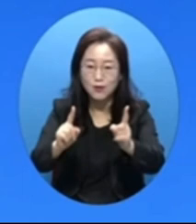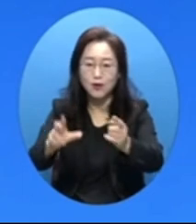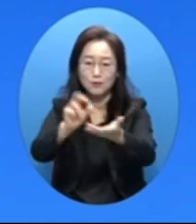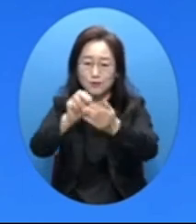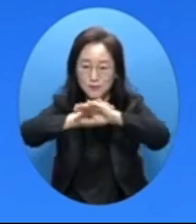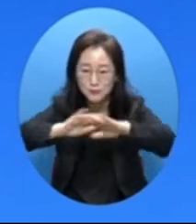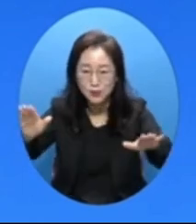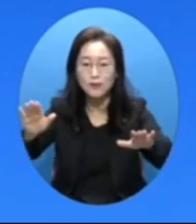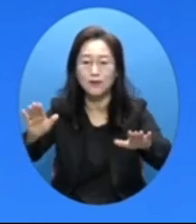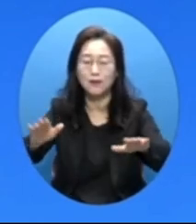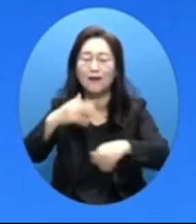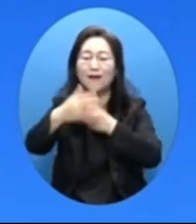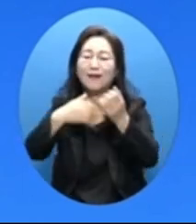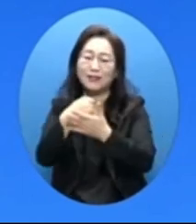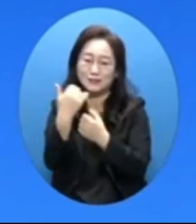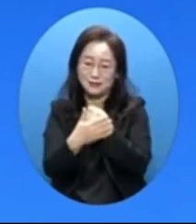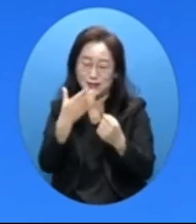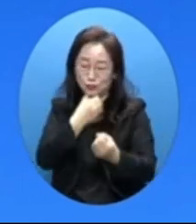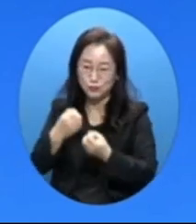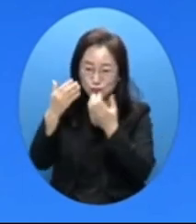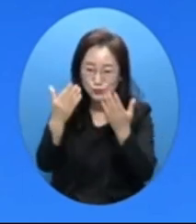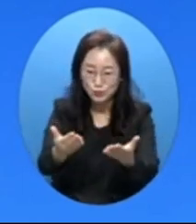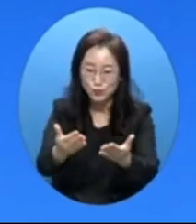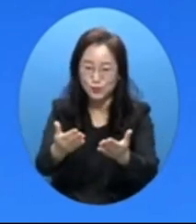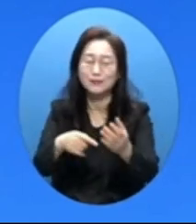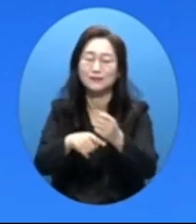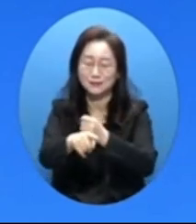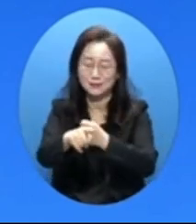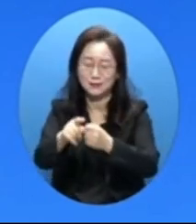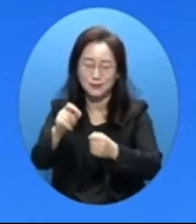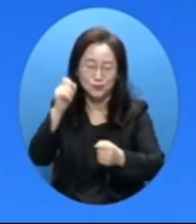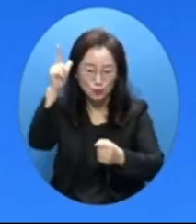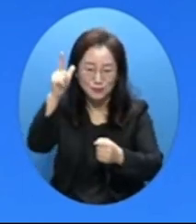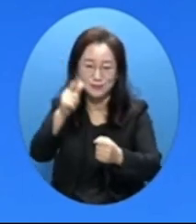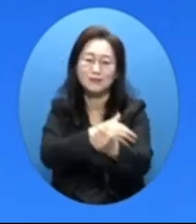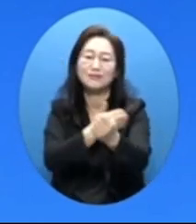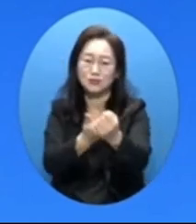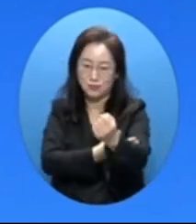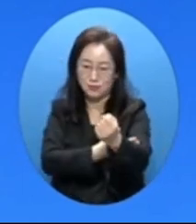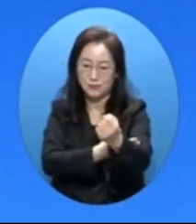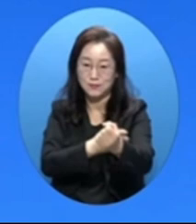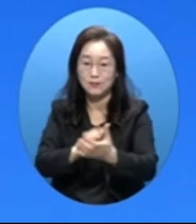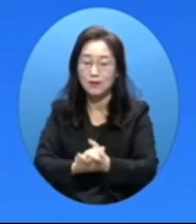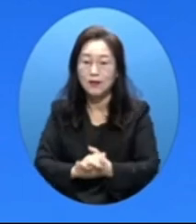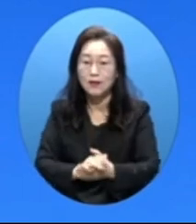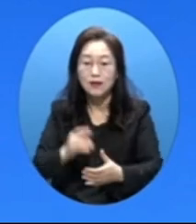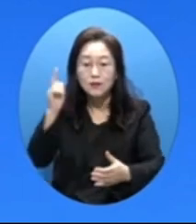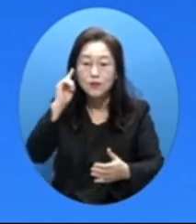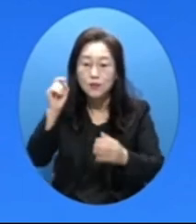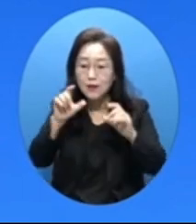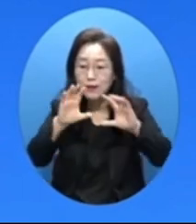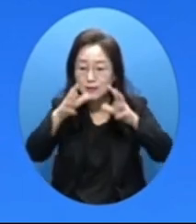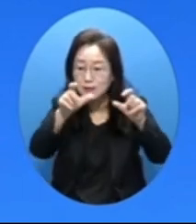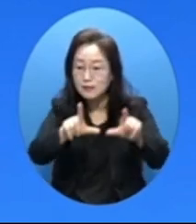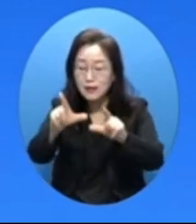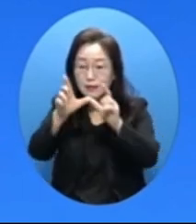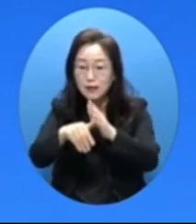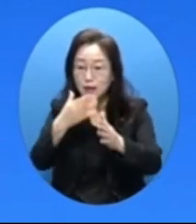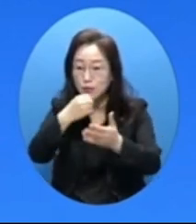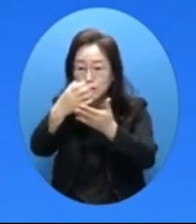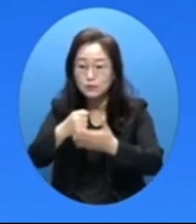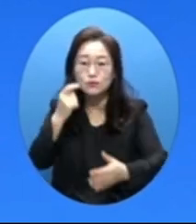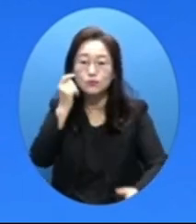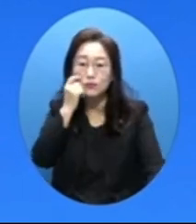문제를 풀어버리고 하나님의 은혜와 축복을 가져오는 것이 감사의 위대한 능력인 것 왜 우리가이 세상을 살면서 복받은 생을 살지